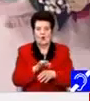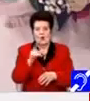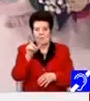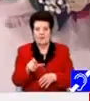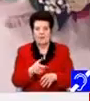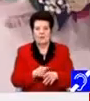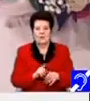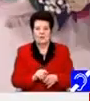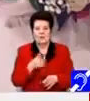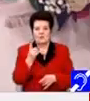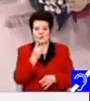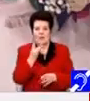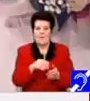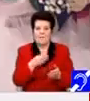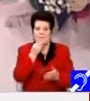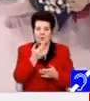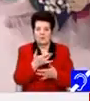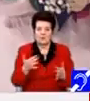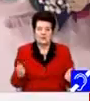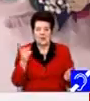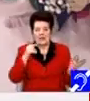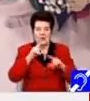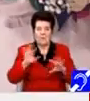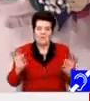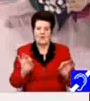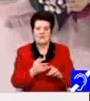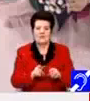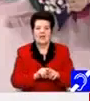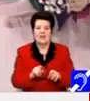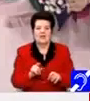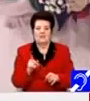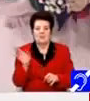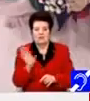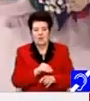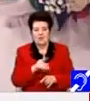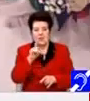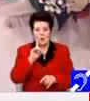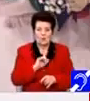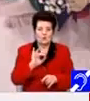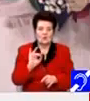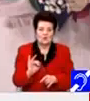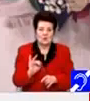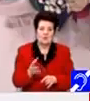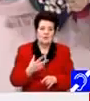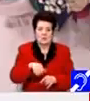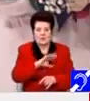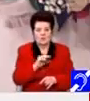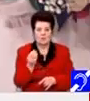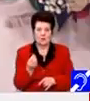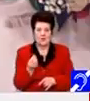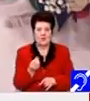Într-un singur loc găsești produse pentru o nuntă de poveste. Rochi și costume pentru toate gusturile, dar și pentru toate